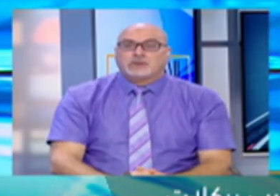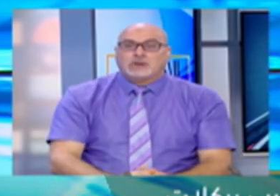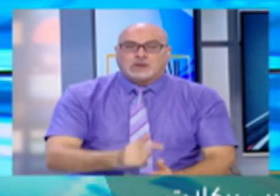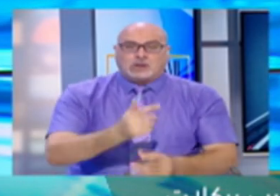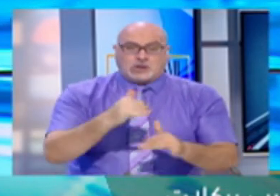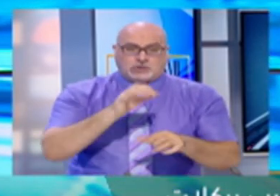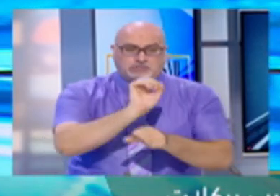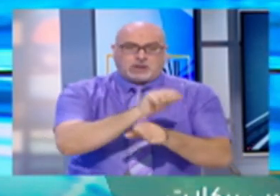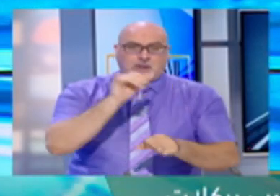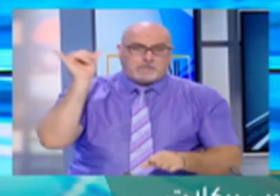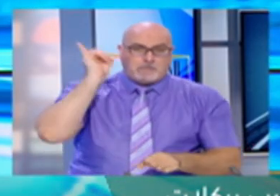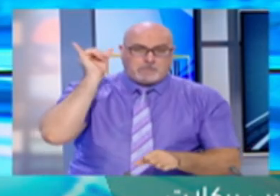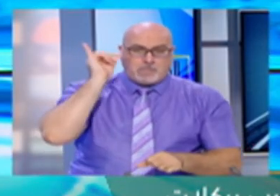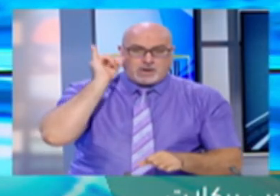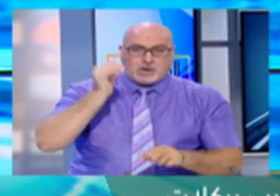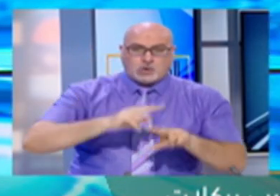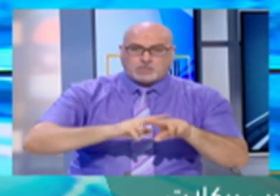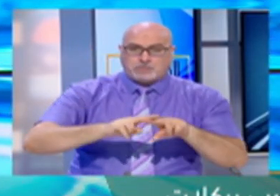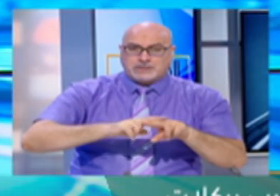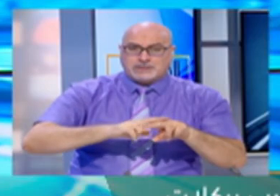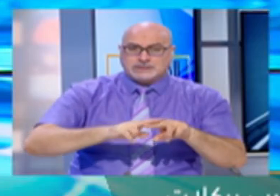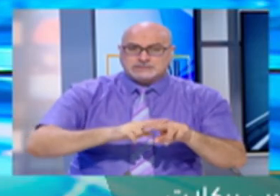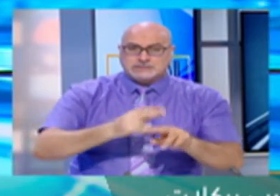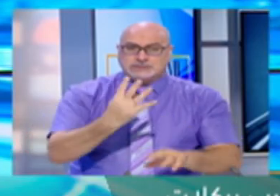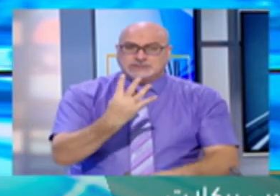على المغرب بركلات الترجيح